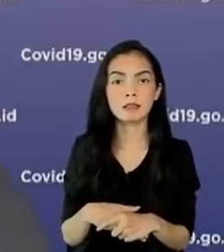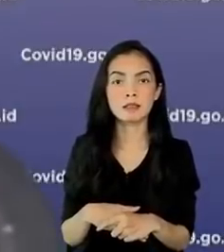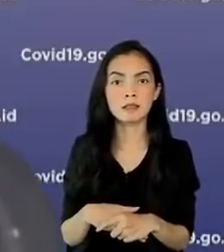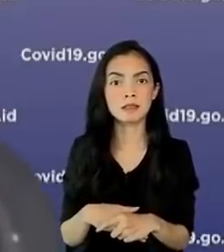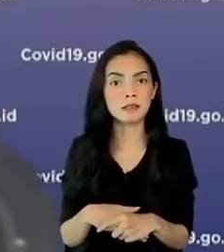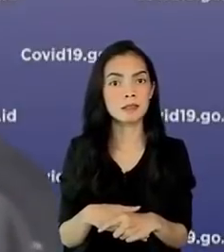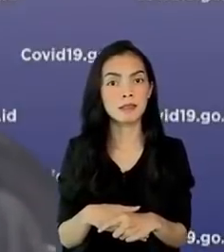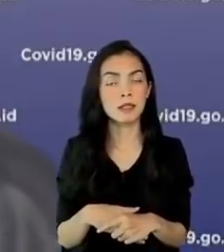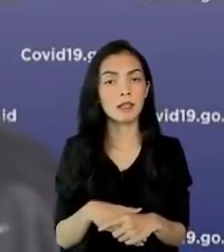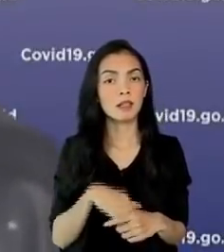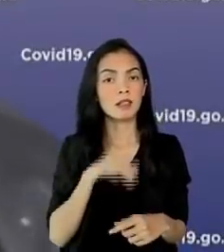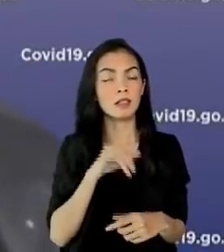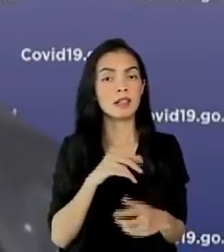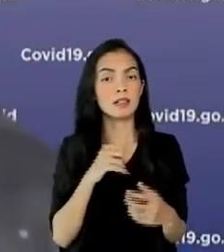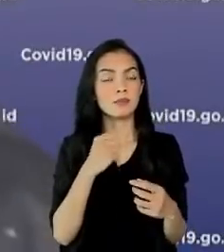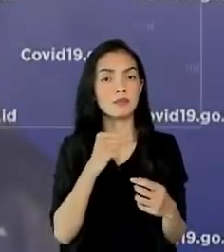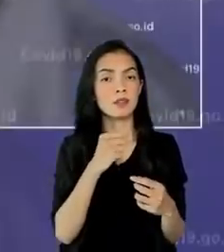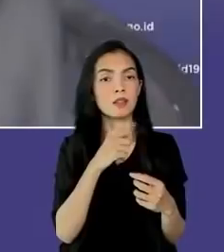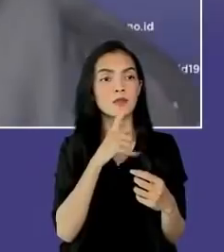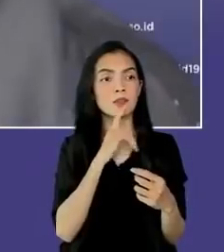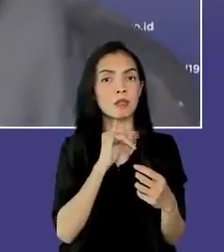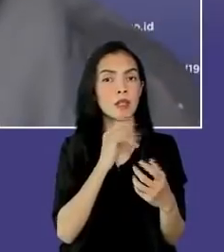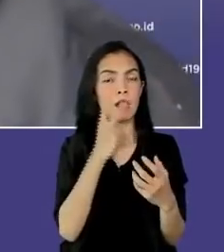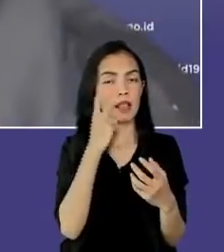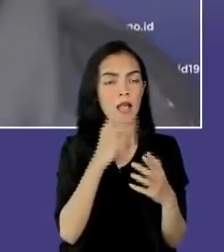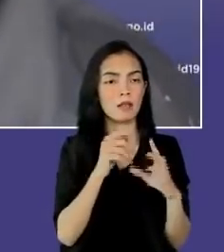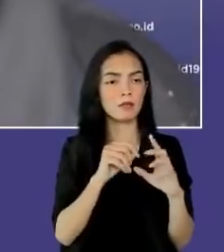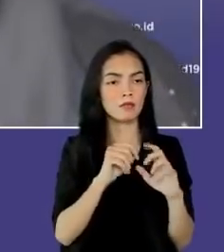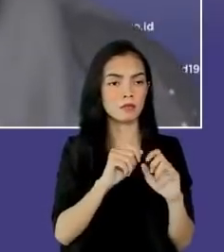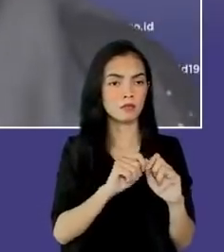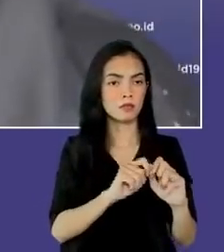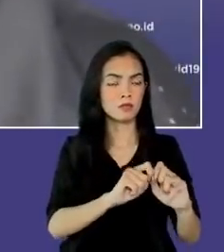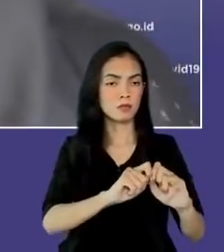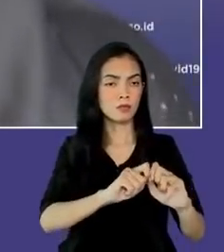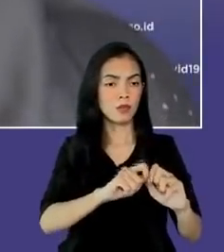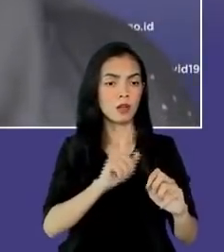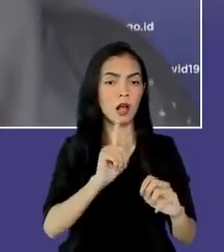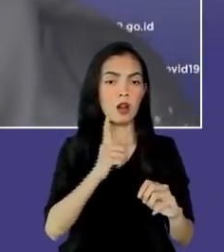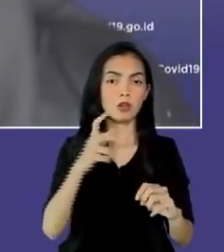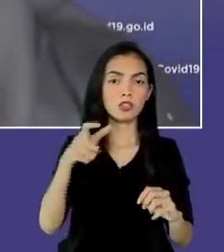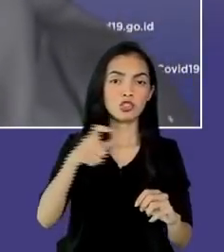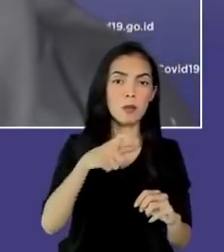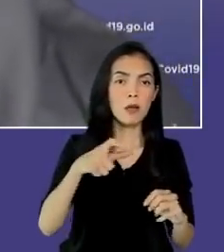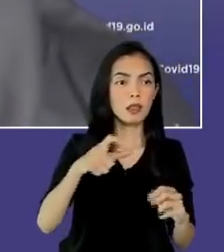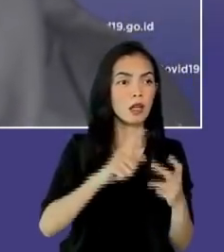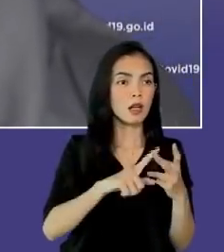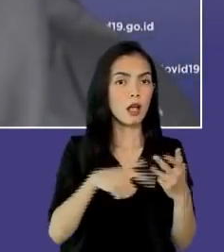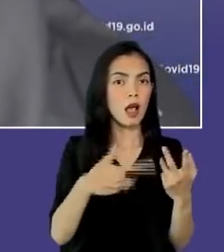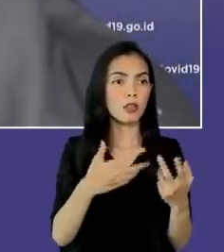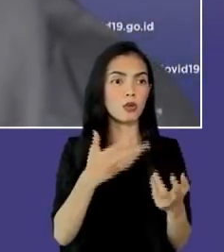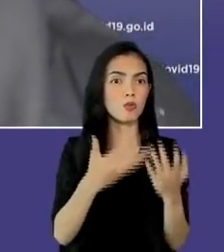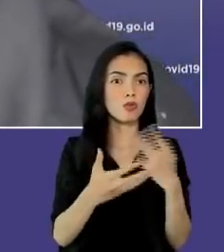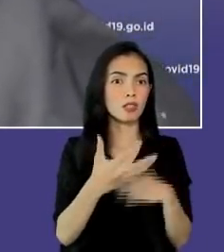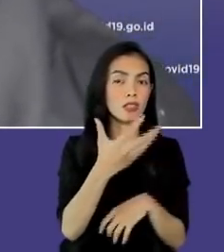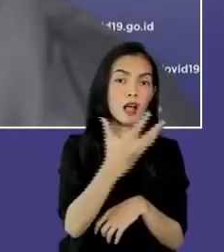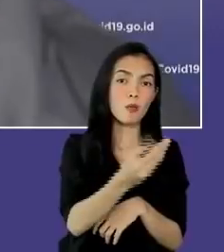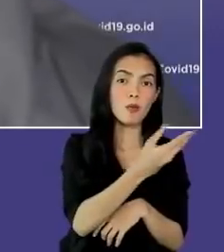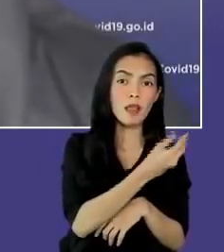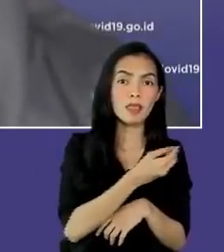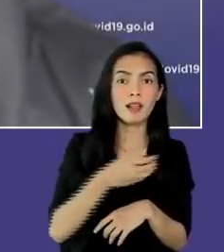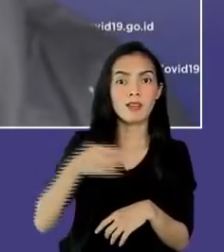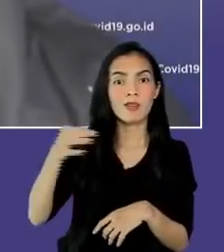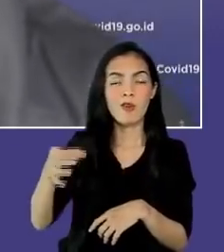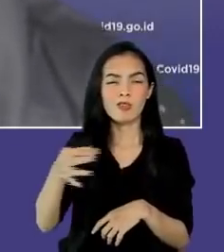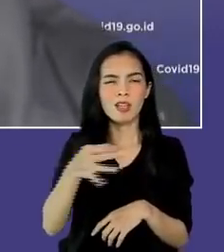ya, kita nggak bisa terkecoh nih kalau kita lihat lebih besar memang kalau udah bicaranya kecamatan atau barangkali lebih jauh lagi kabupaten